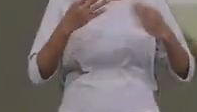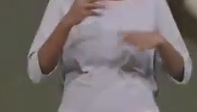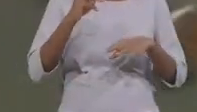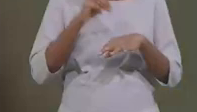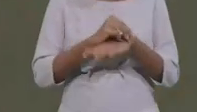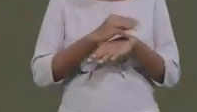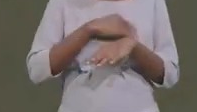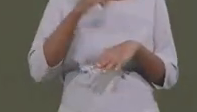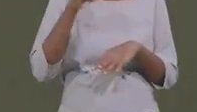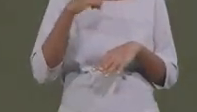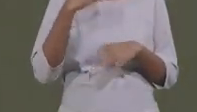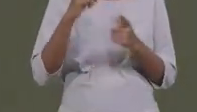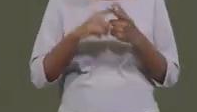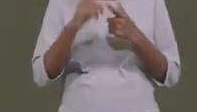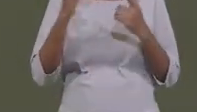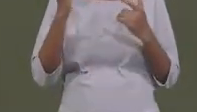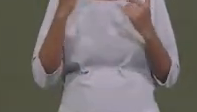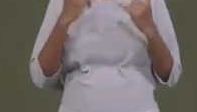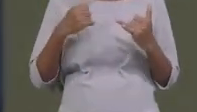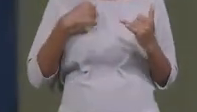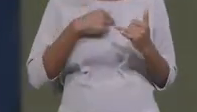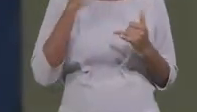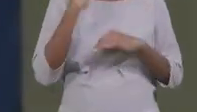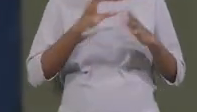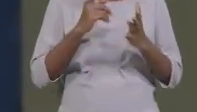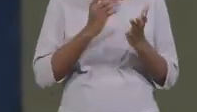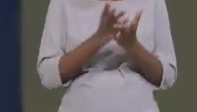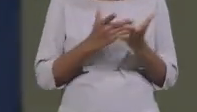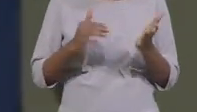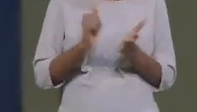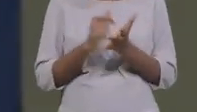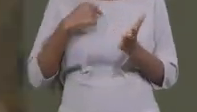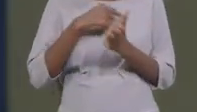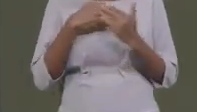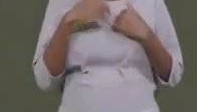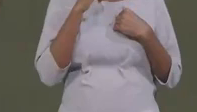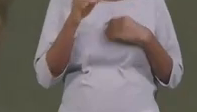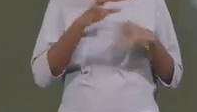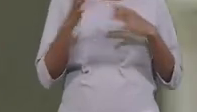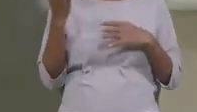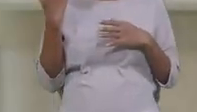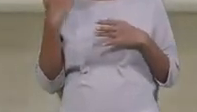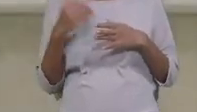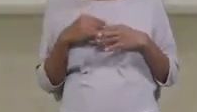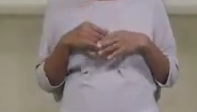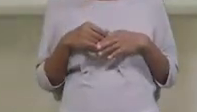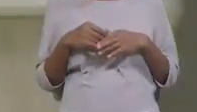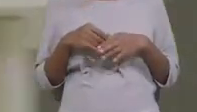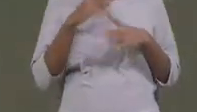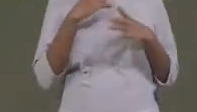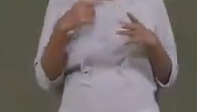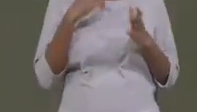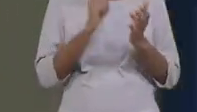donné le message et j'ai dit, aujourd'hui, nous allons faire quelque chose que nous n'avons jamais, que nous ne faisons pas avant. J'ai dit,